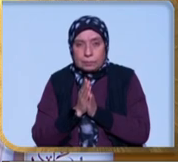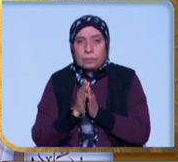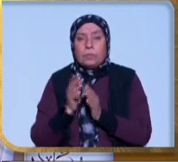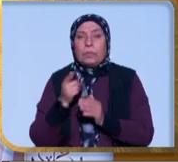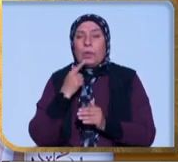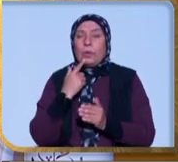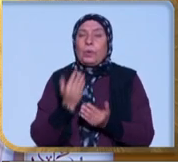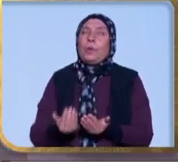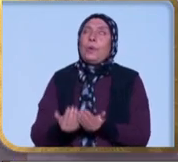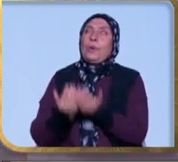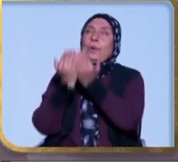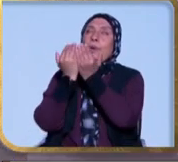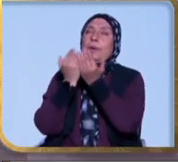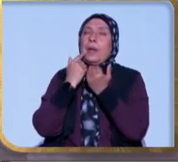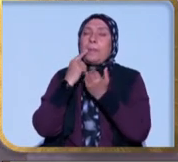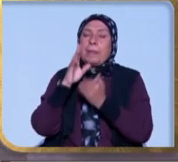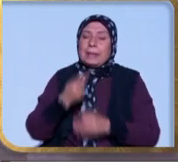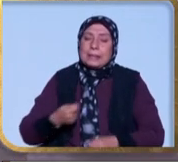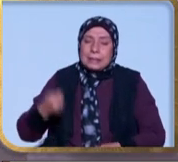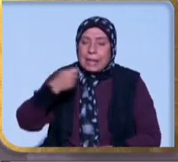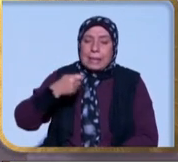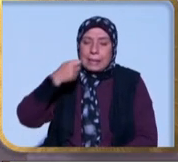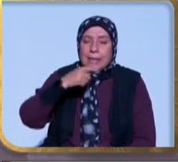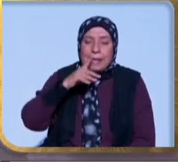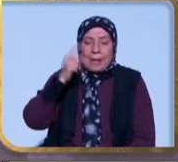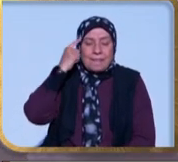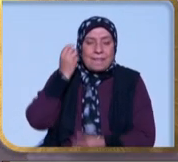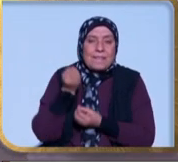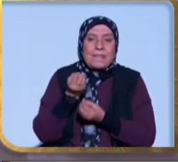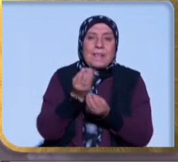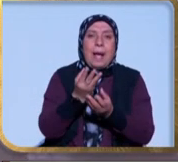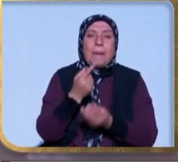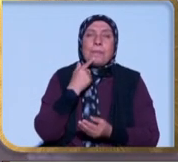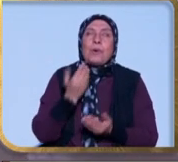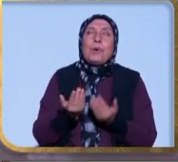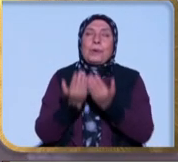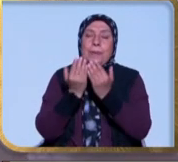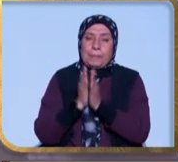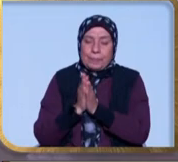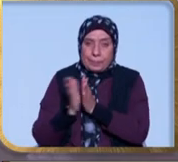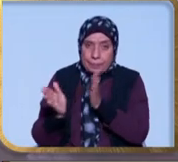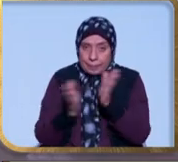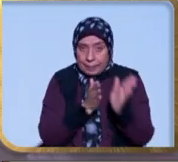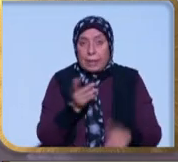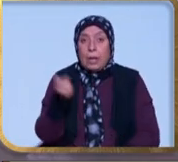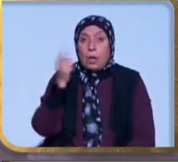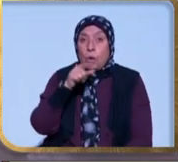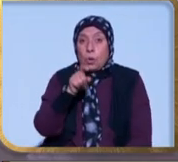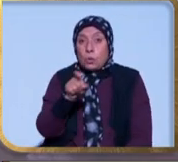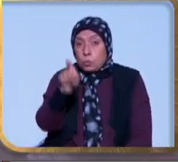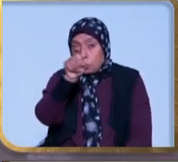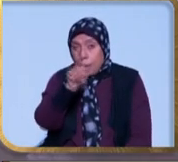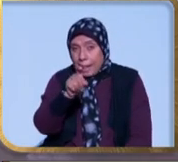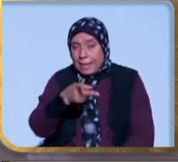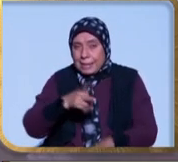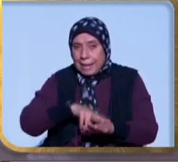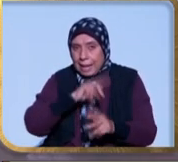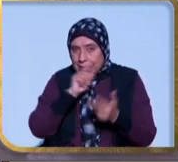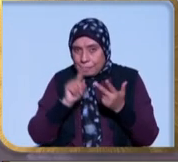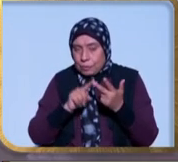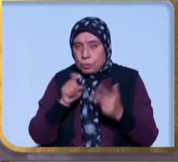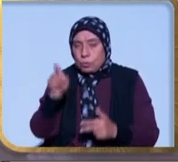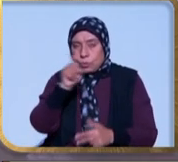ونسأل الله سبحانه وتعالى مزيد من الفهم والفتح عن الله سبحانه وتعالى. بالنسبة لي حضرتك بتسألي كمان عن